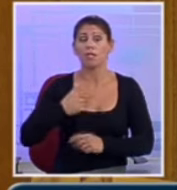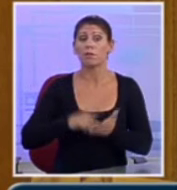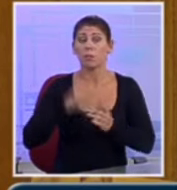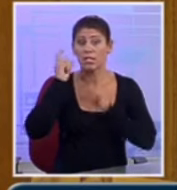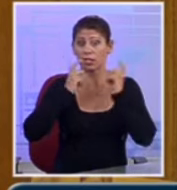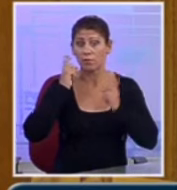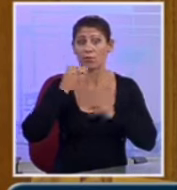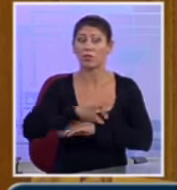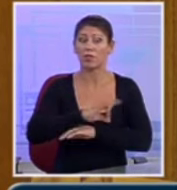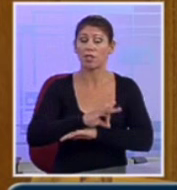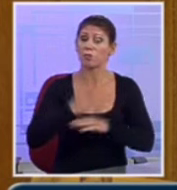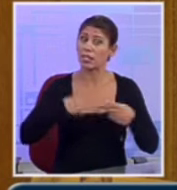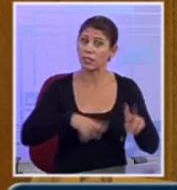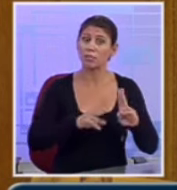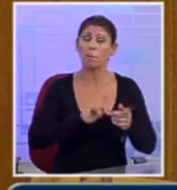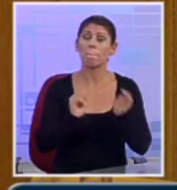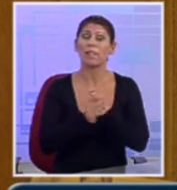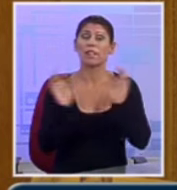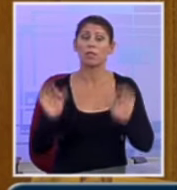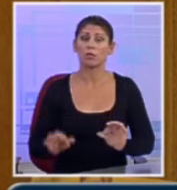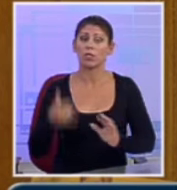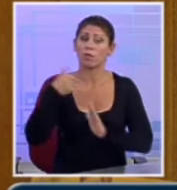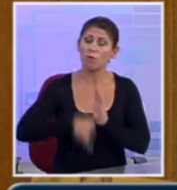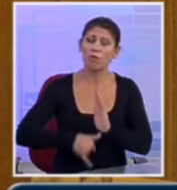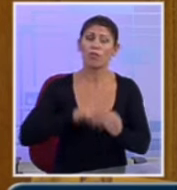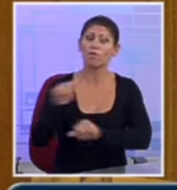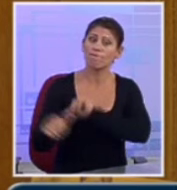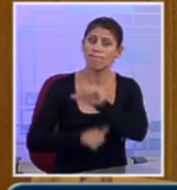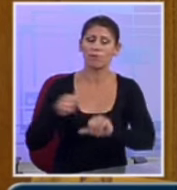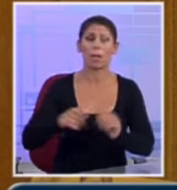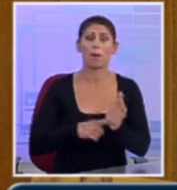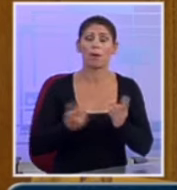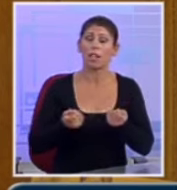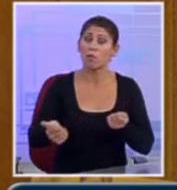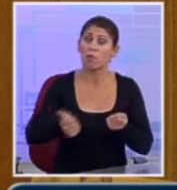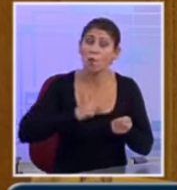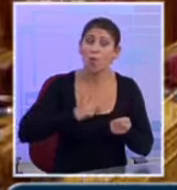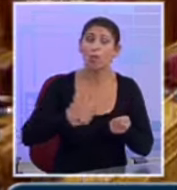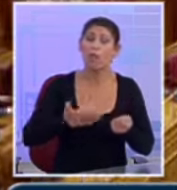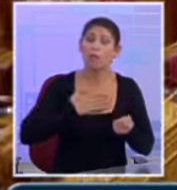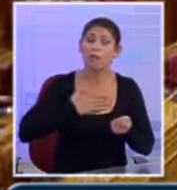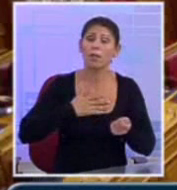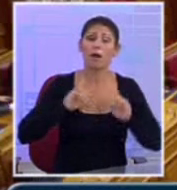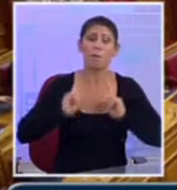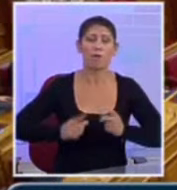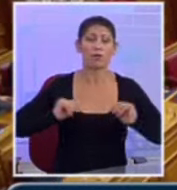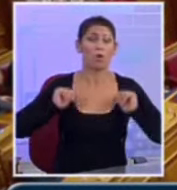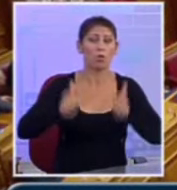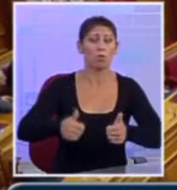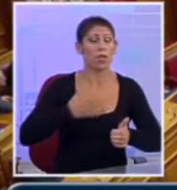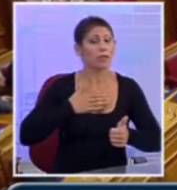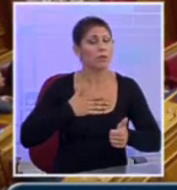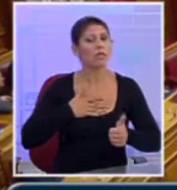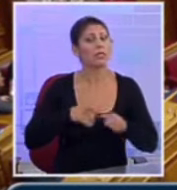υλοποιήσουμε μεταρρυθμίσεις και βαθύτερους μετασχηματισμούς που πρέπει να κάνουμε εμείς με δική μας απόφαση και πρωτοβουλία